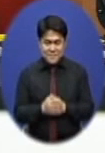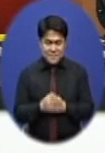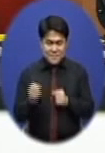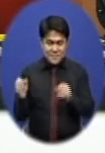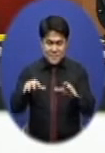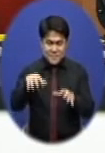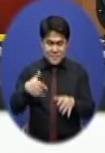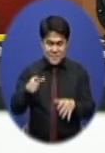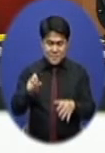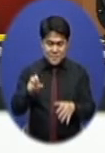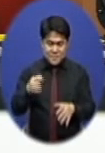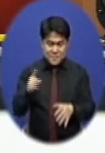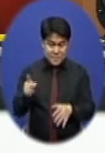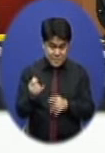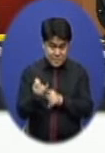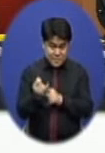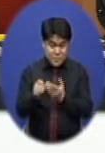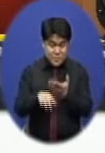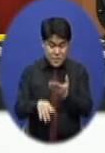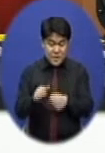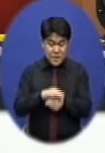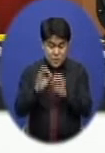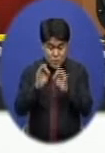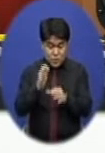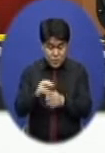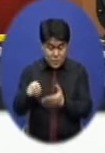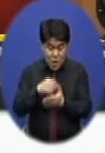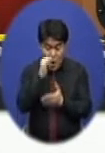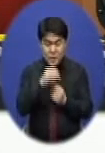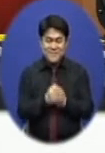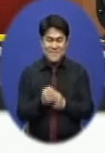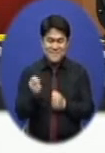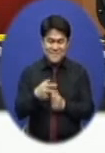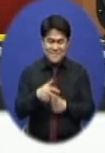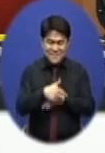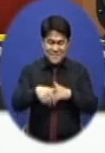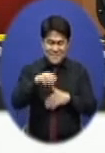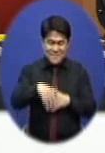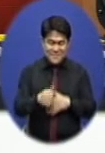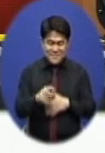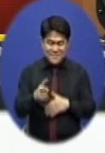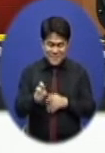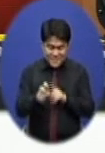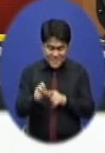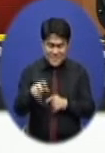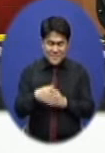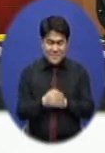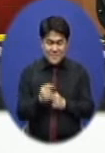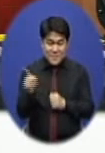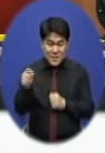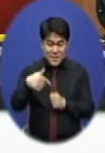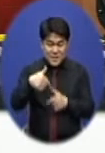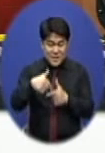김해에서 또 강미화라는 후배가 네. 잘 보고 있다 그러고 아유. 뭐 저 진도에서 또 해남에서 또